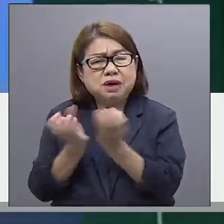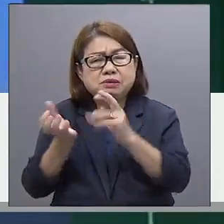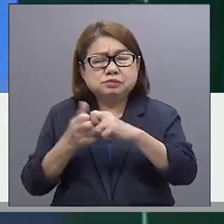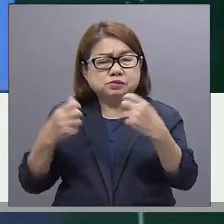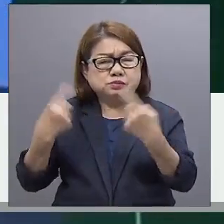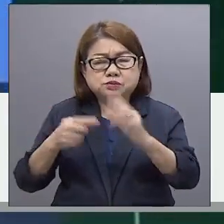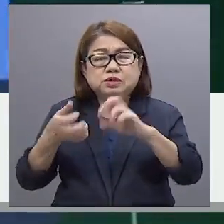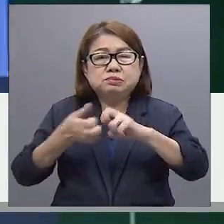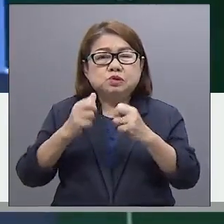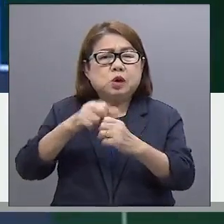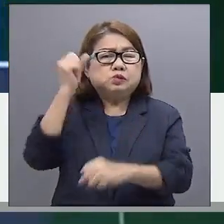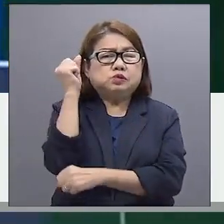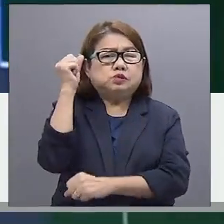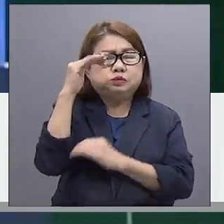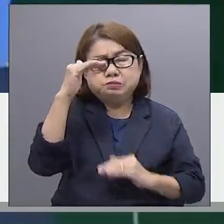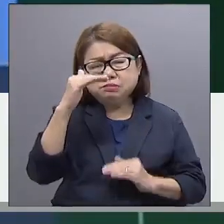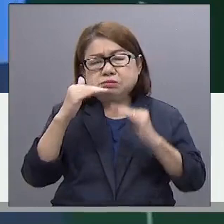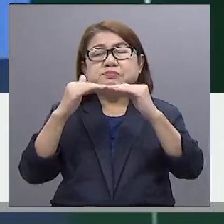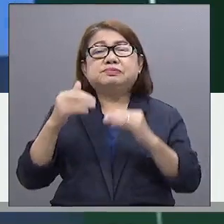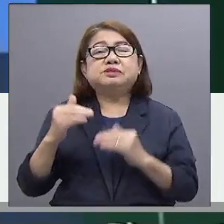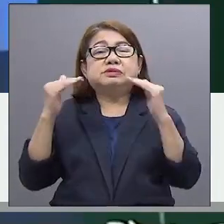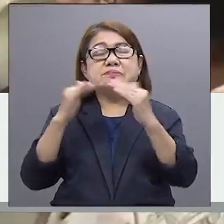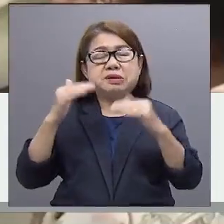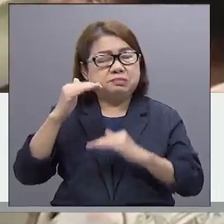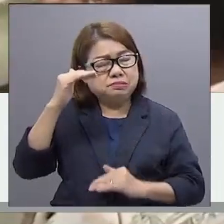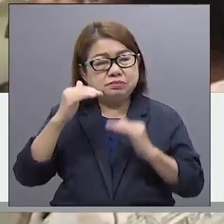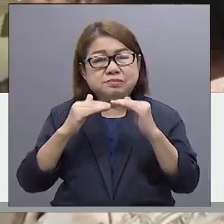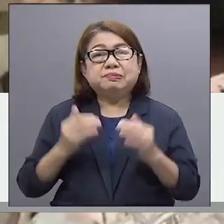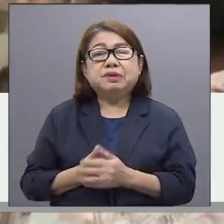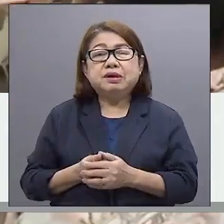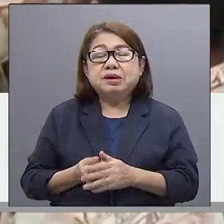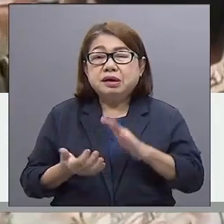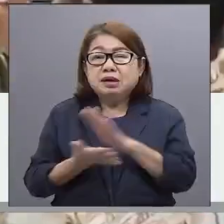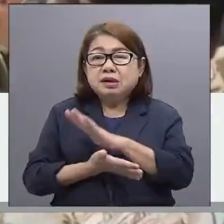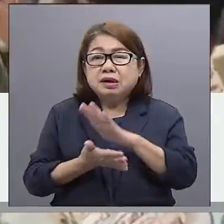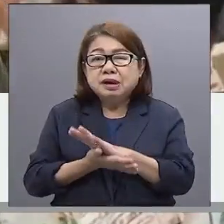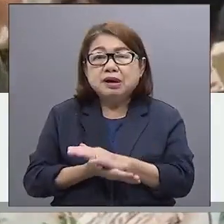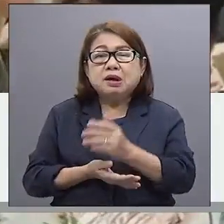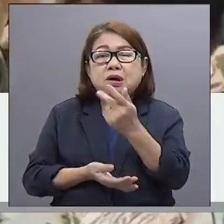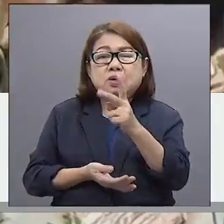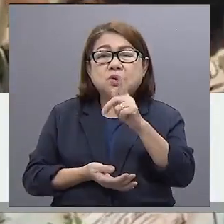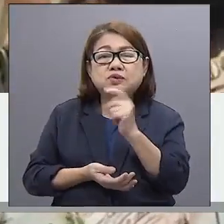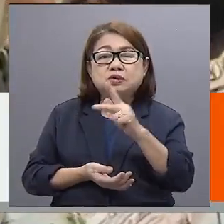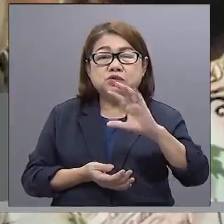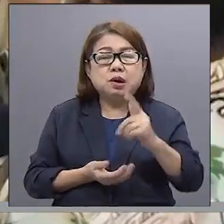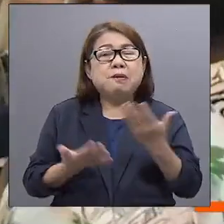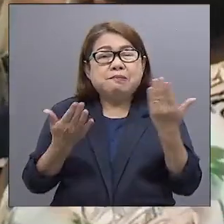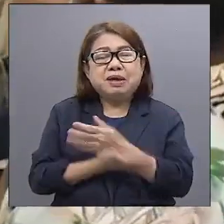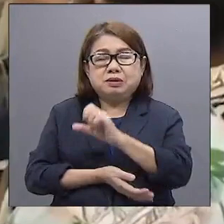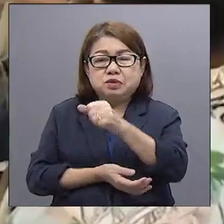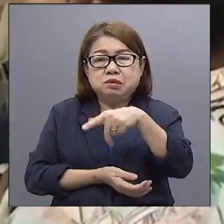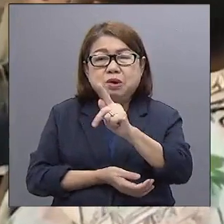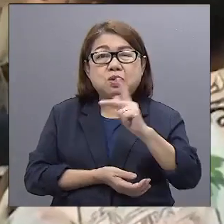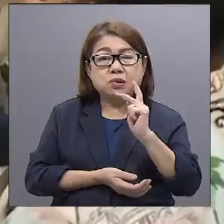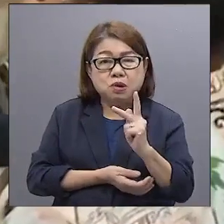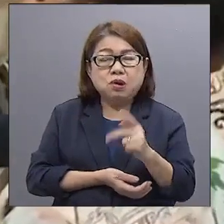ดความเหลื่อมล้ำเช่นการเปลี่ยนเอกสารสิทธิ์คทช.ให้เป็นสปก.เปลี่ยนจากสปก.ให้เป็นโฉ